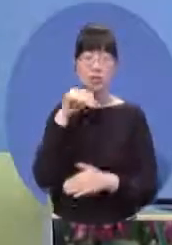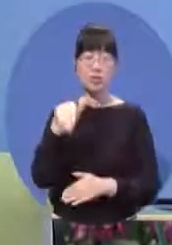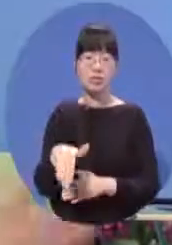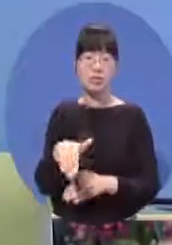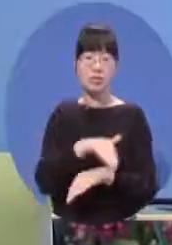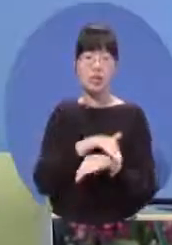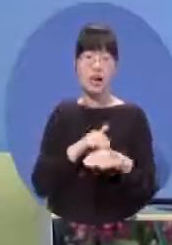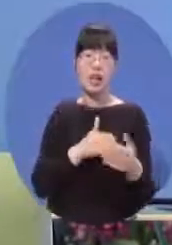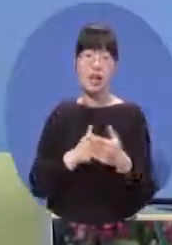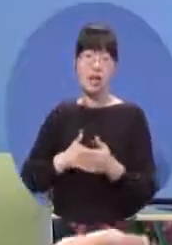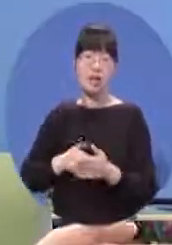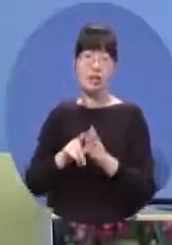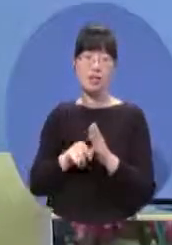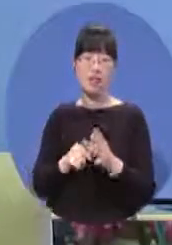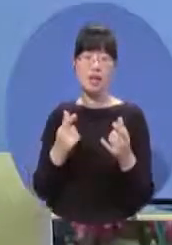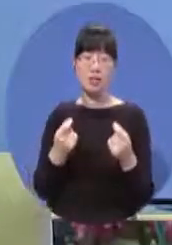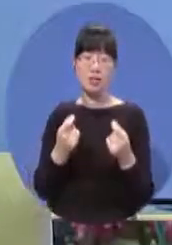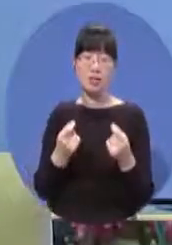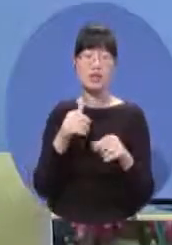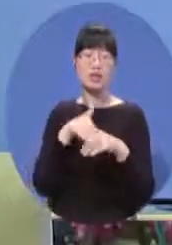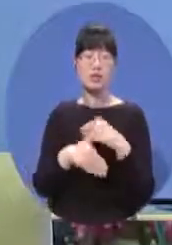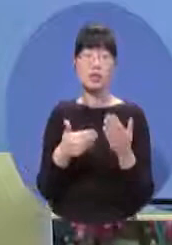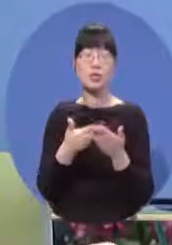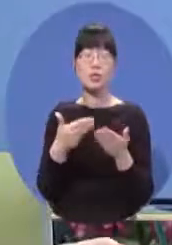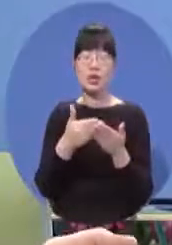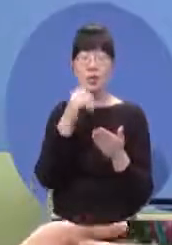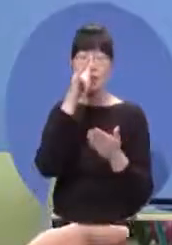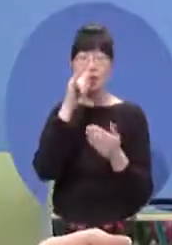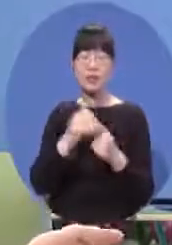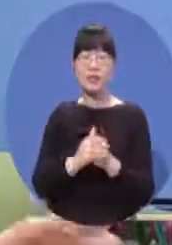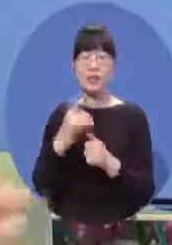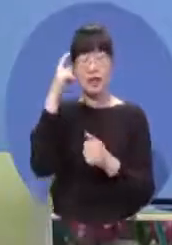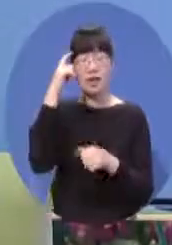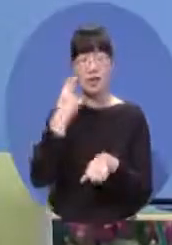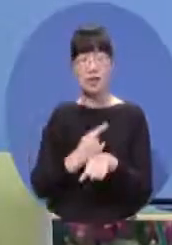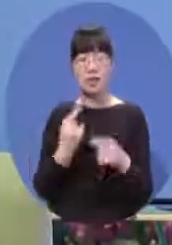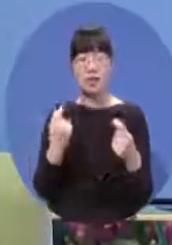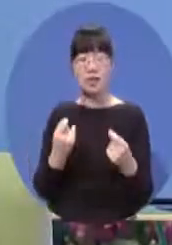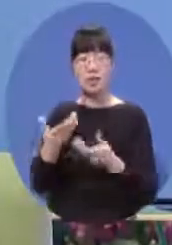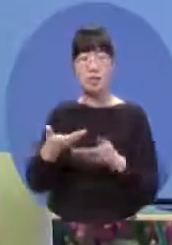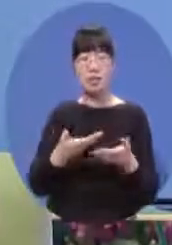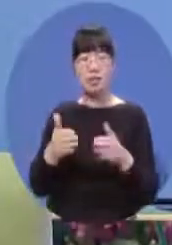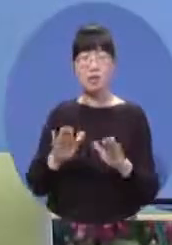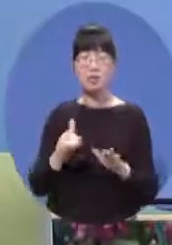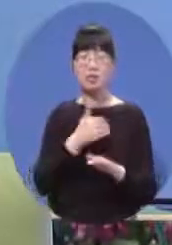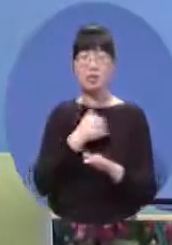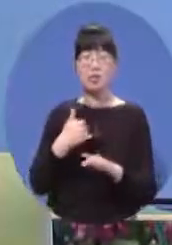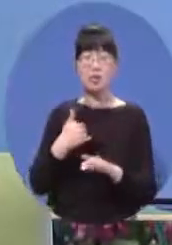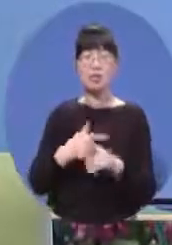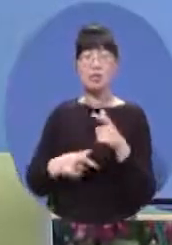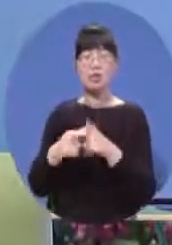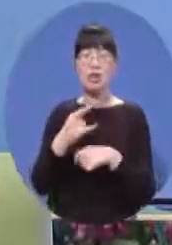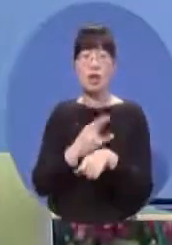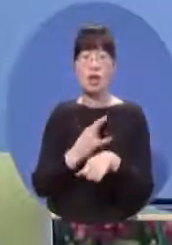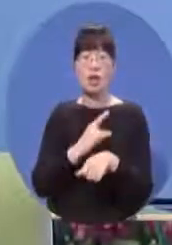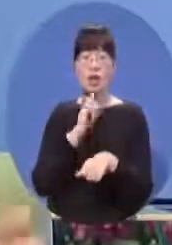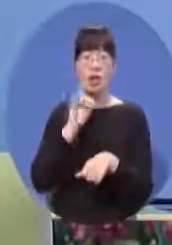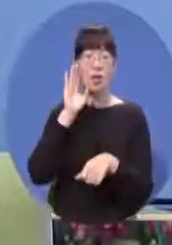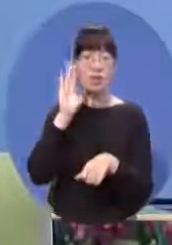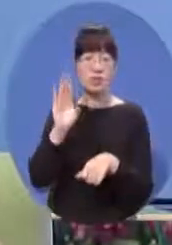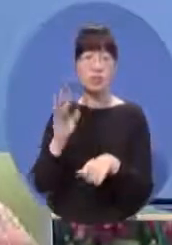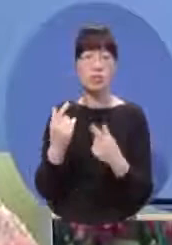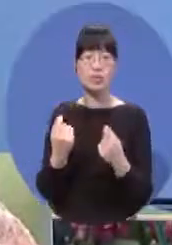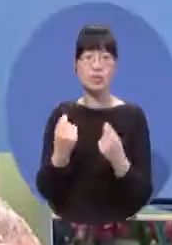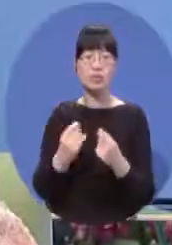떨어지거나 잘 안 되는 아이들이 이걸 좀 그리는 경향이 있거든요. 그래서 생각하는 것만큼 교류가 얘가 좀 충분하게 좀 더 돼야 되겠다, 앞으로.